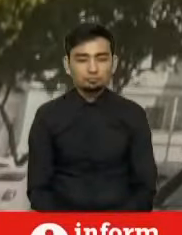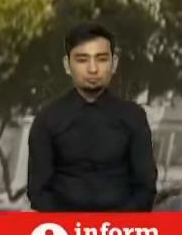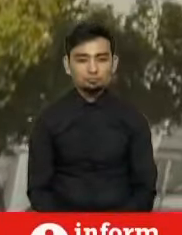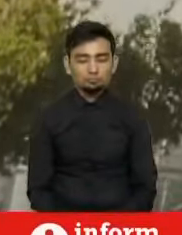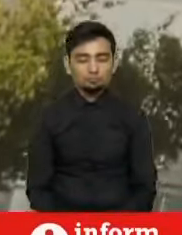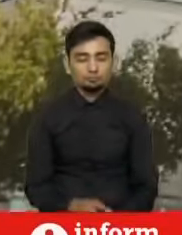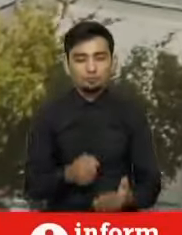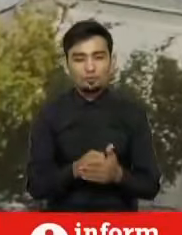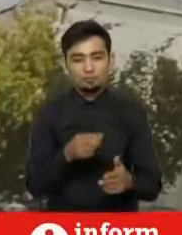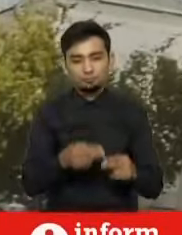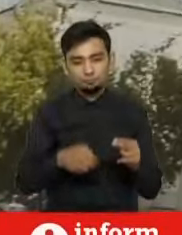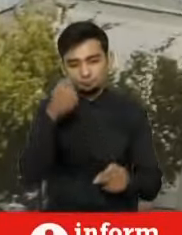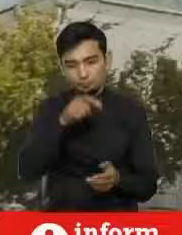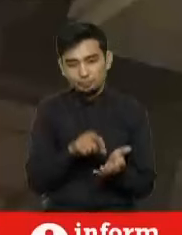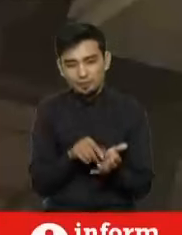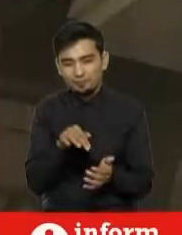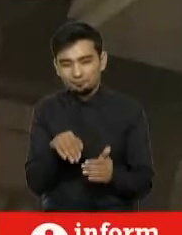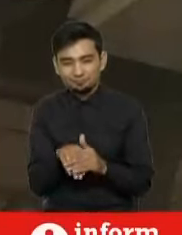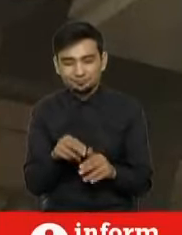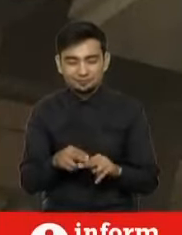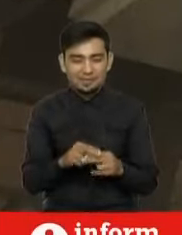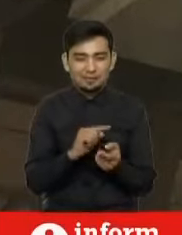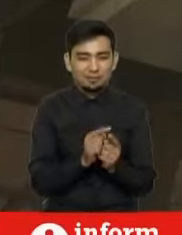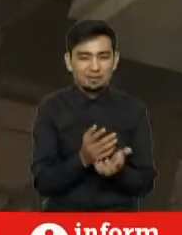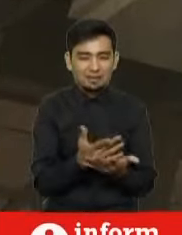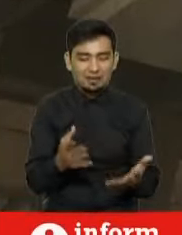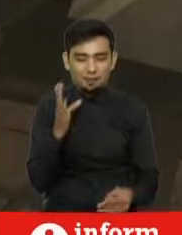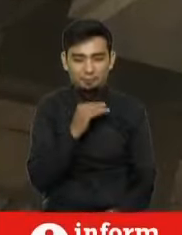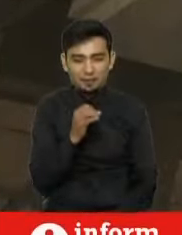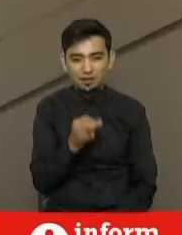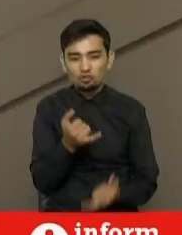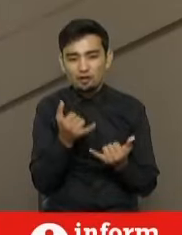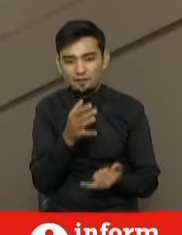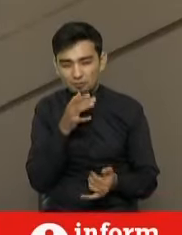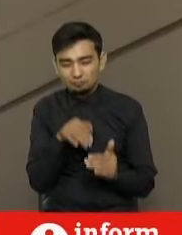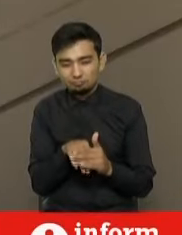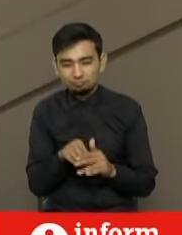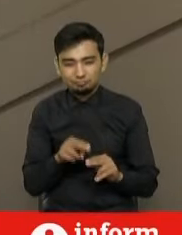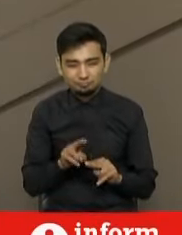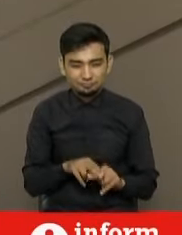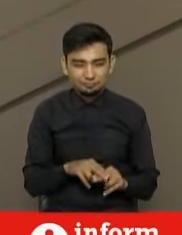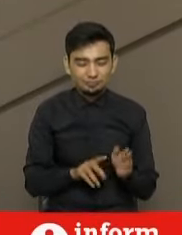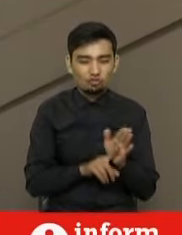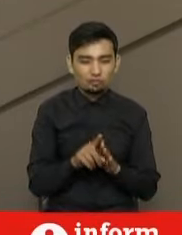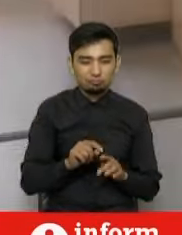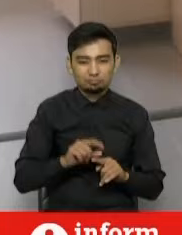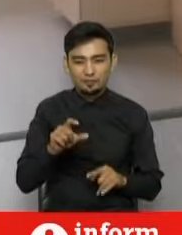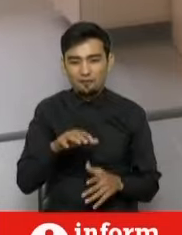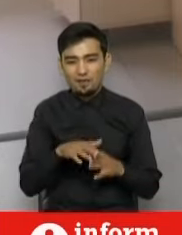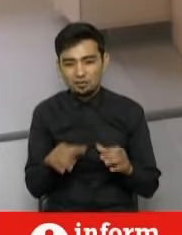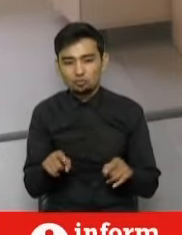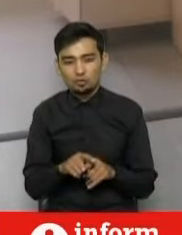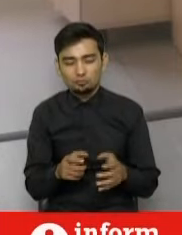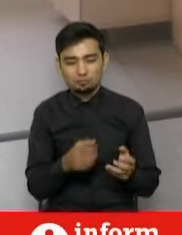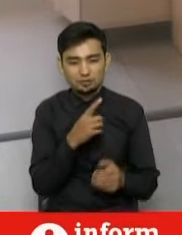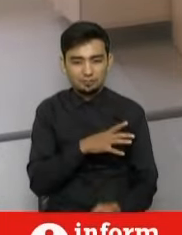Жыл соңына дейін зейнетақы жүйесіне бірқатар өзгерістер енгізілуі мүмкін. Себебі қазір белгілі сарапшылар көтерген бастаманы шенеуніктер де қолдап отыр.